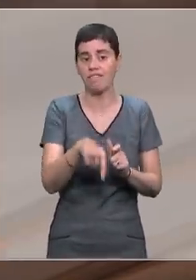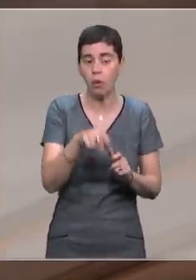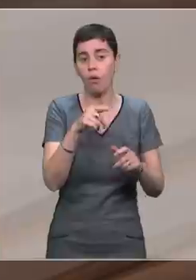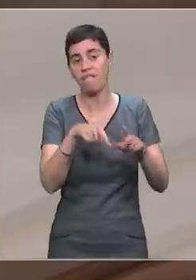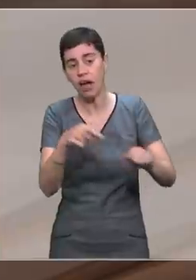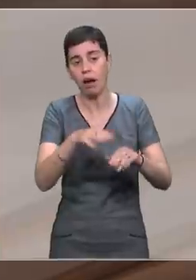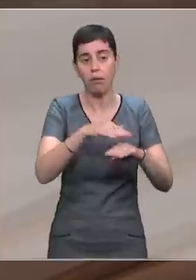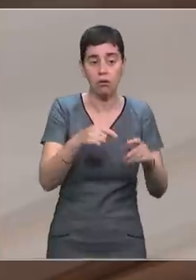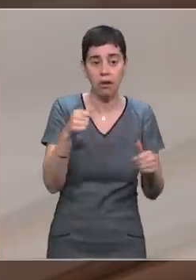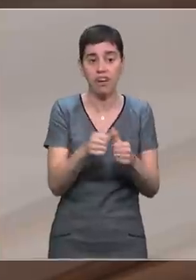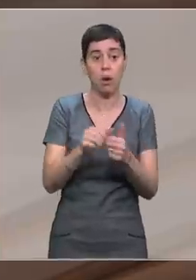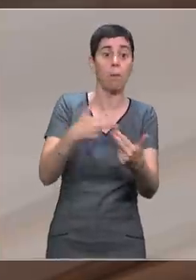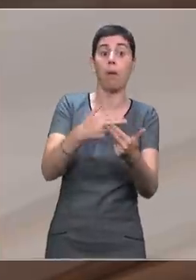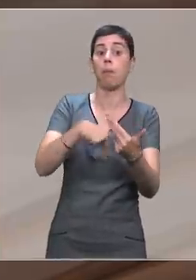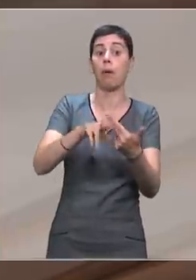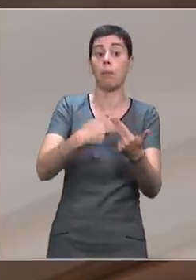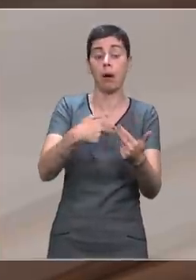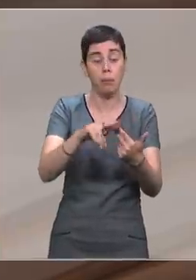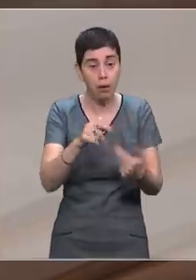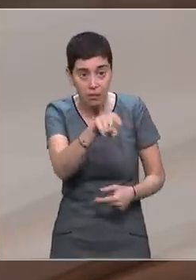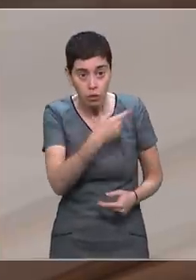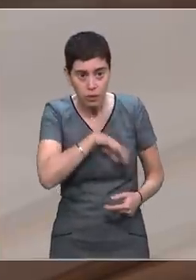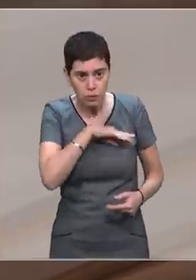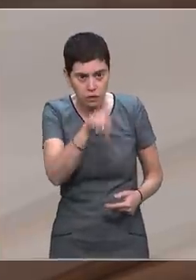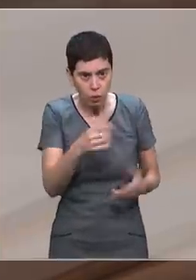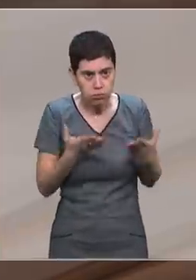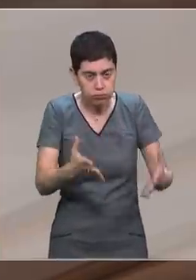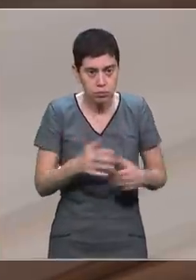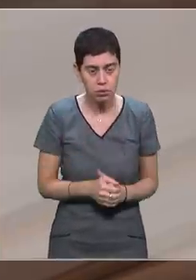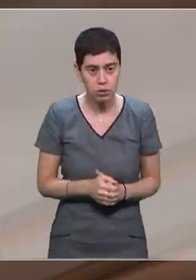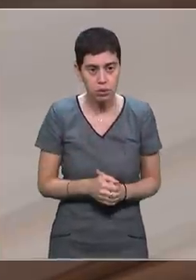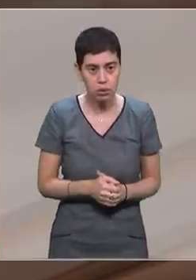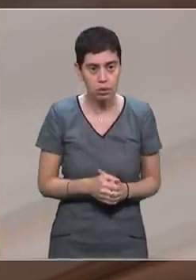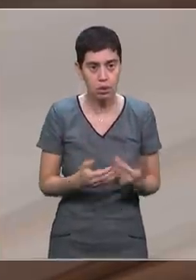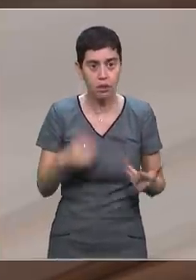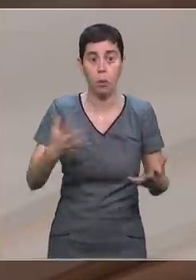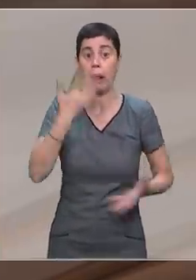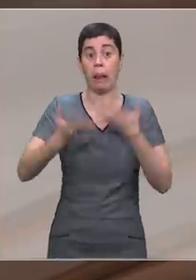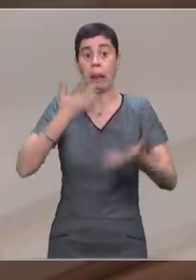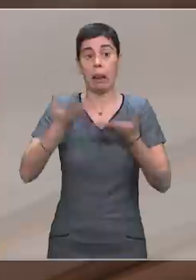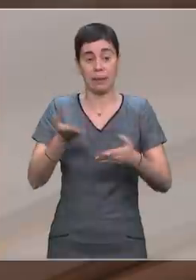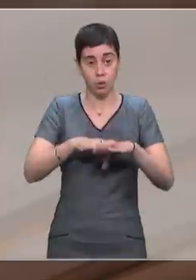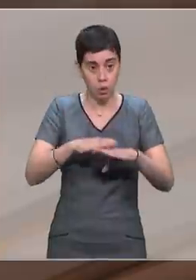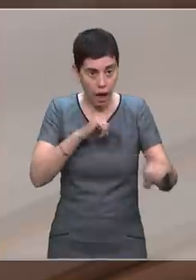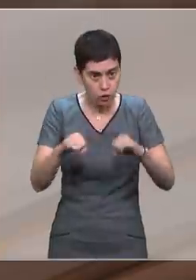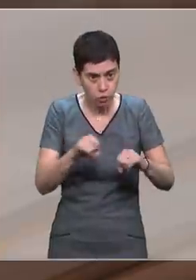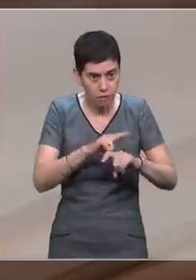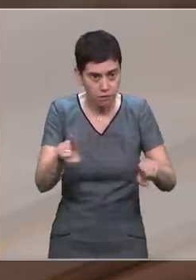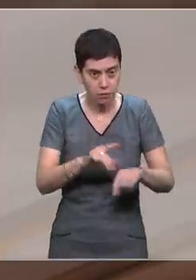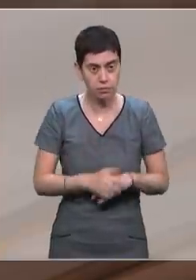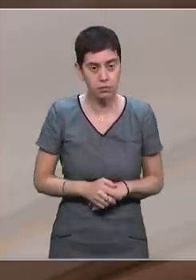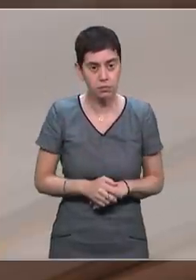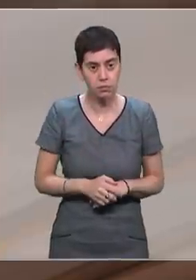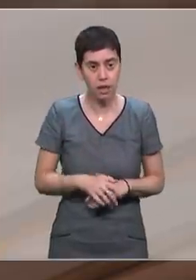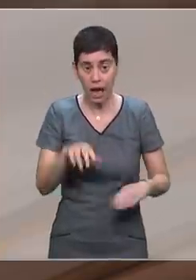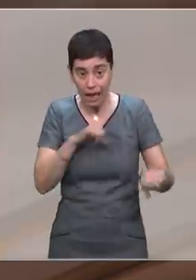et ne pas prendre vos responsabilités en continuant sur un sujet comme celui-là à être dans l'incantation plutôt que l'action. L'action, c'est le